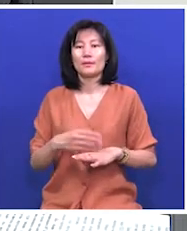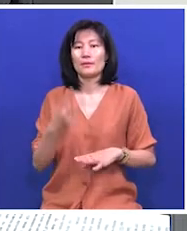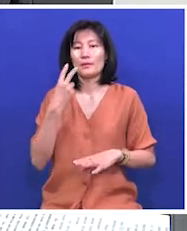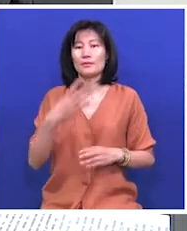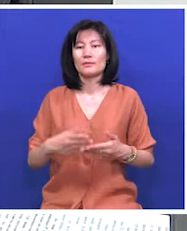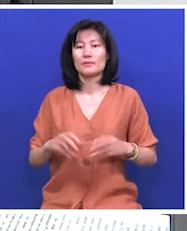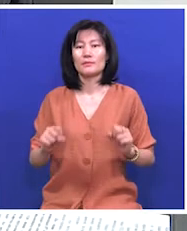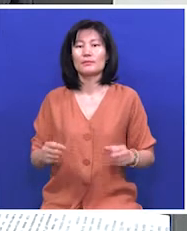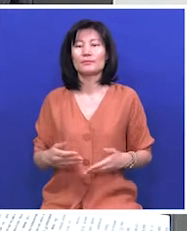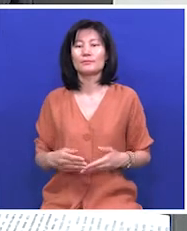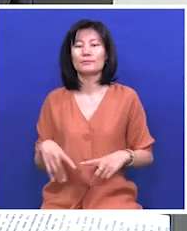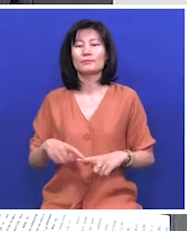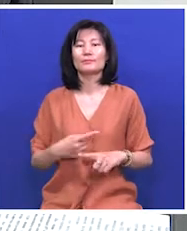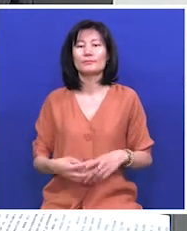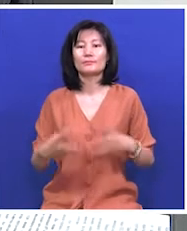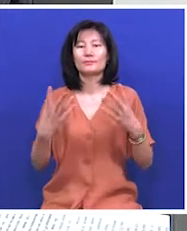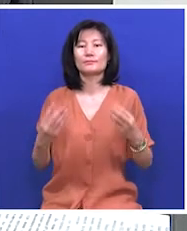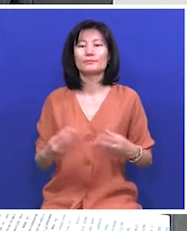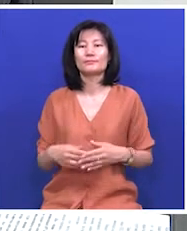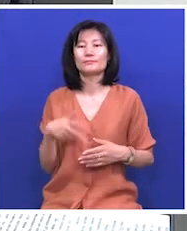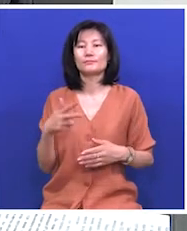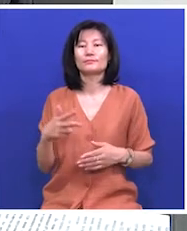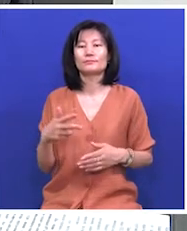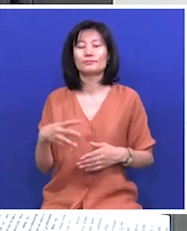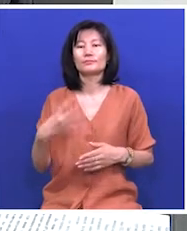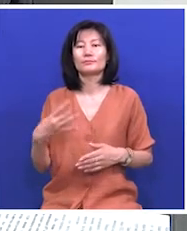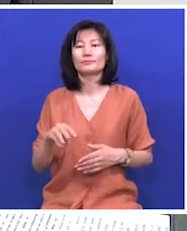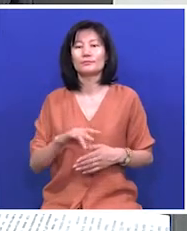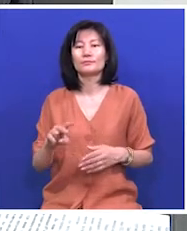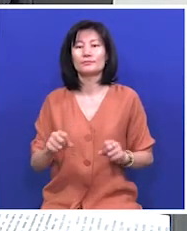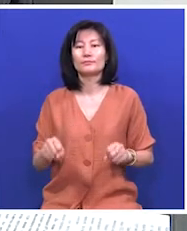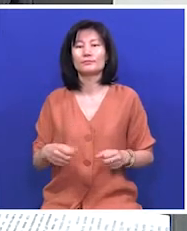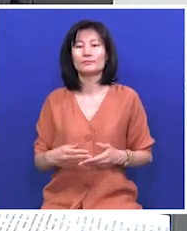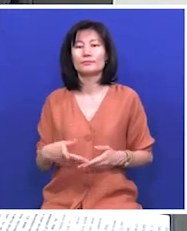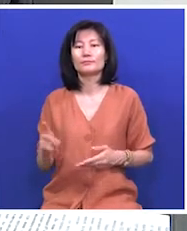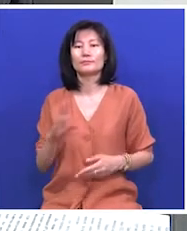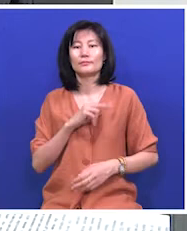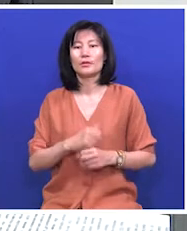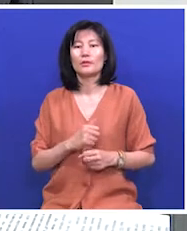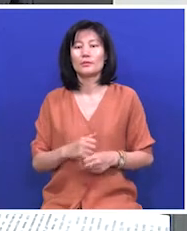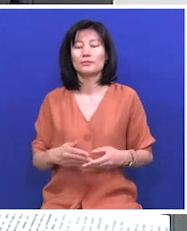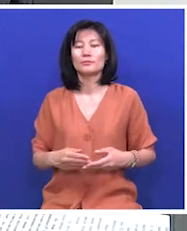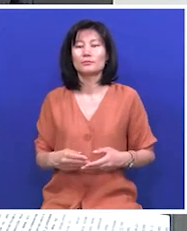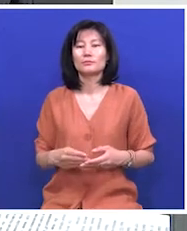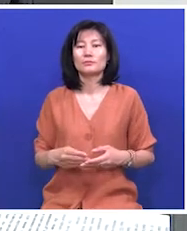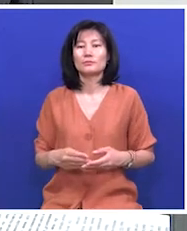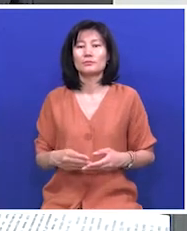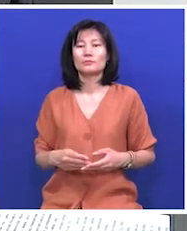несие қарастырылған. Бүгінгі таңда 3-4 миллиарды ауыл шаруашылық тауар